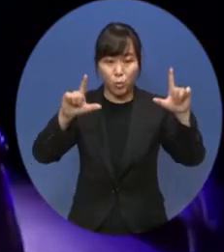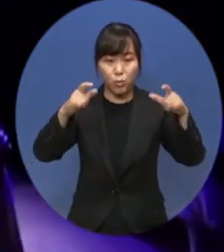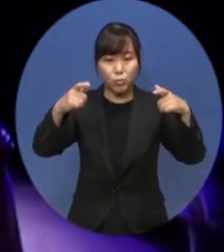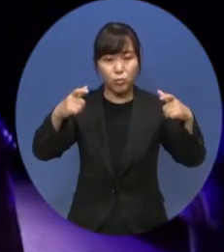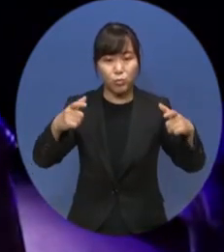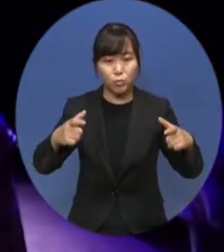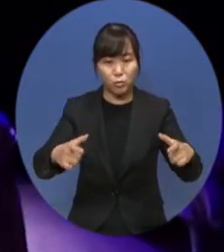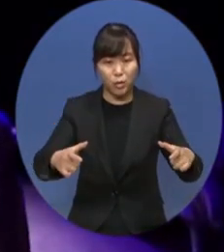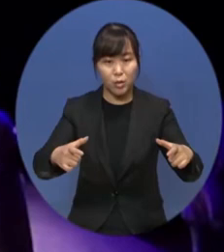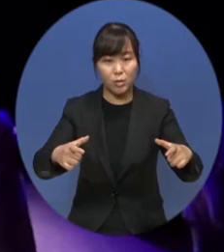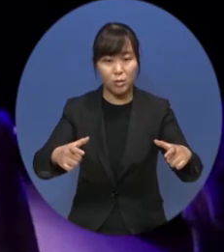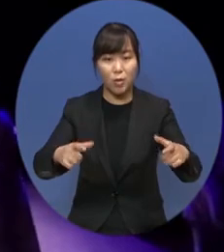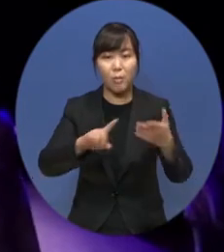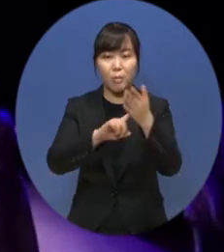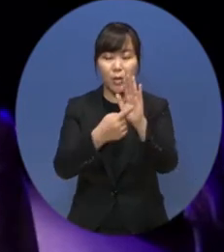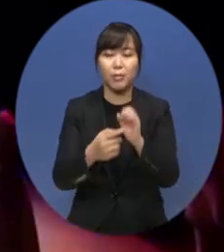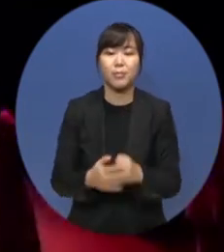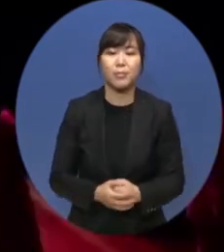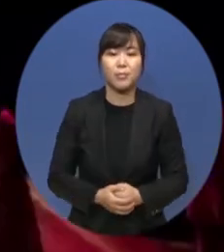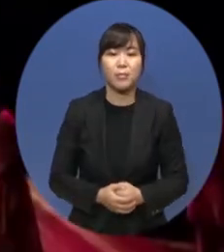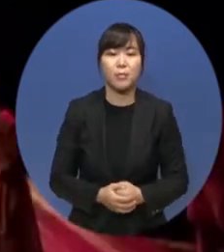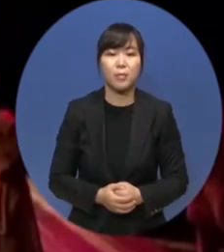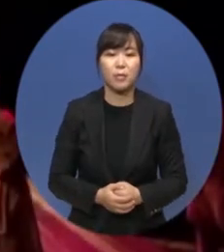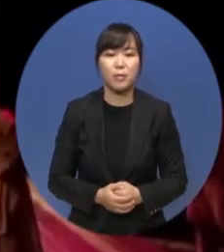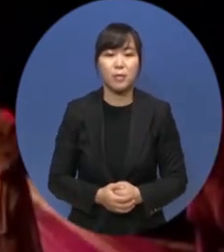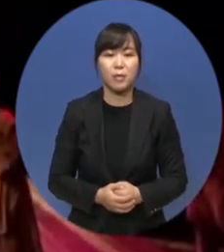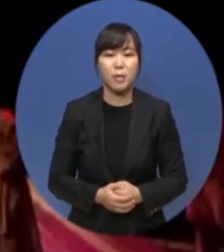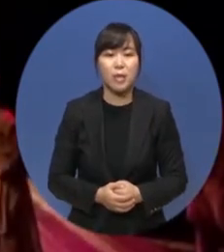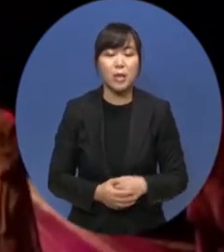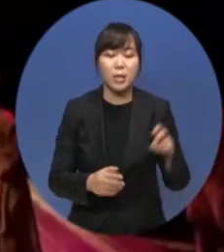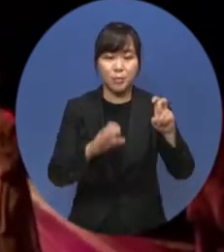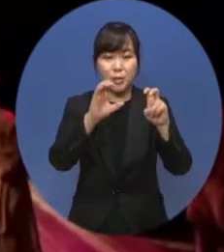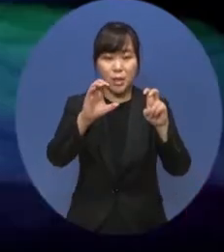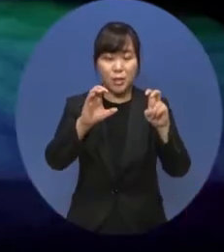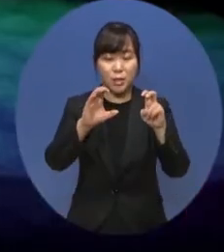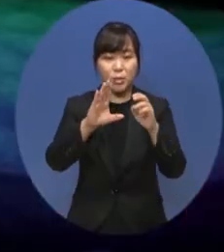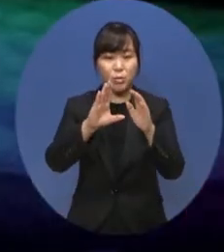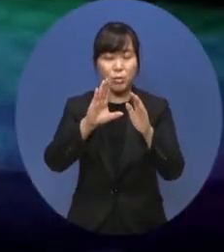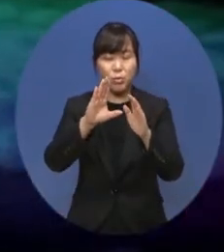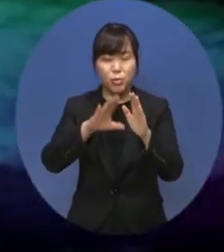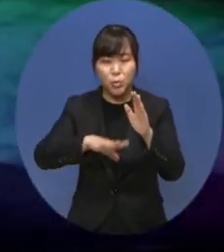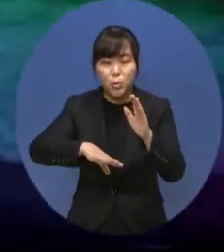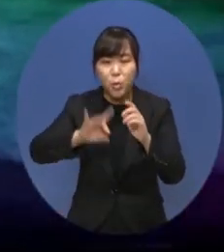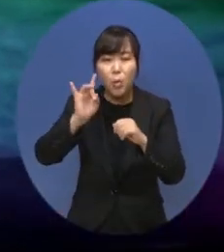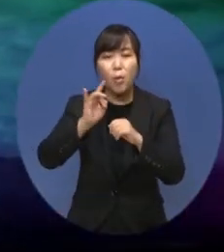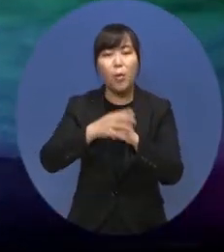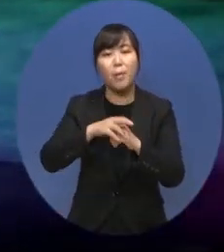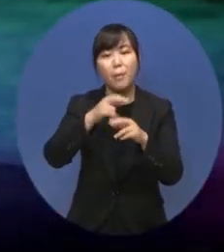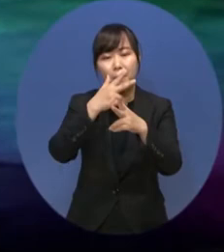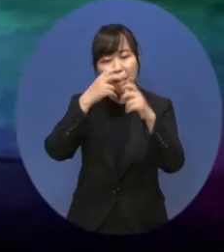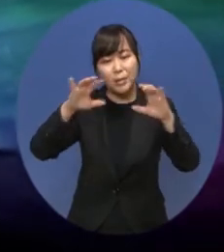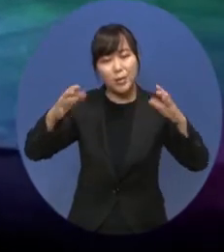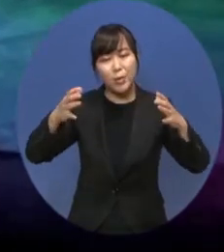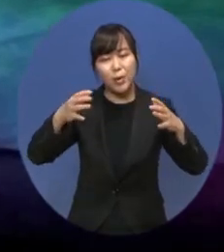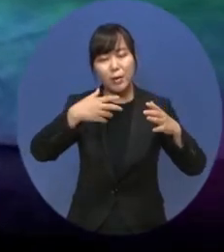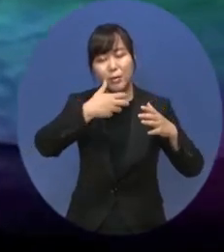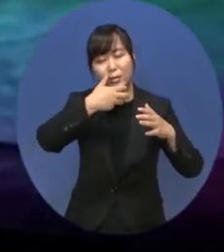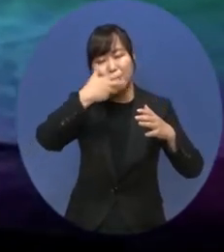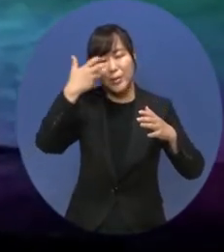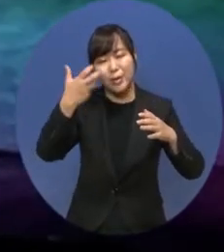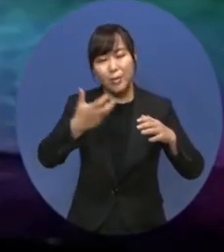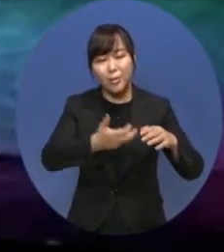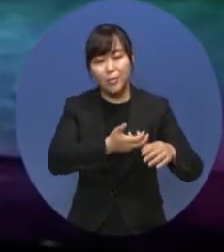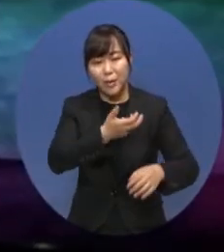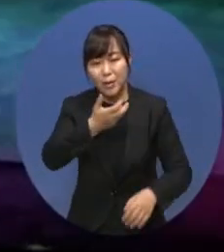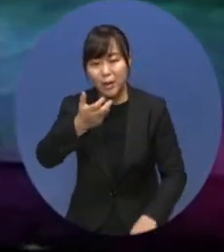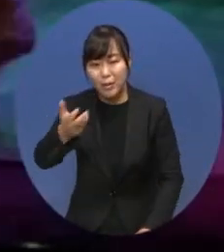소울아트홀에서 공연됩니다. 20세기 초 멕시코 드림을 안고 애니깽 농장으로 팔려간